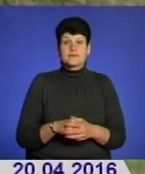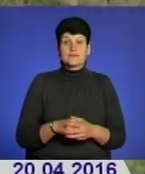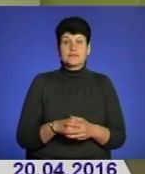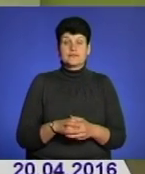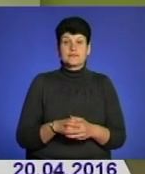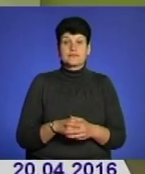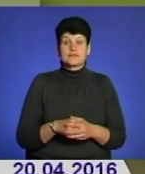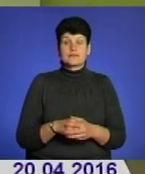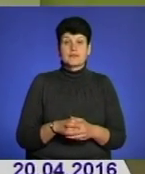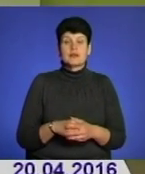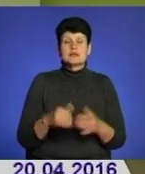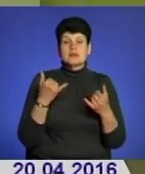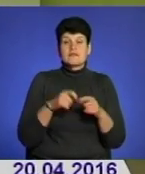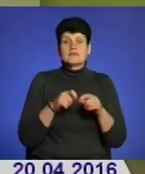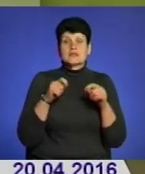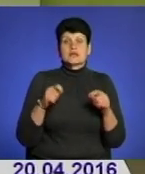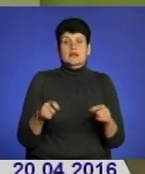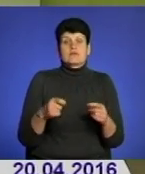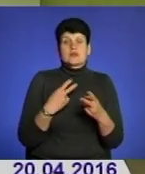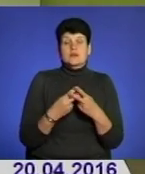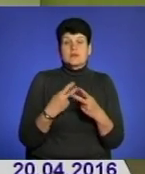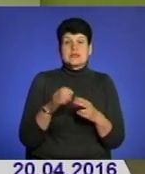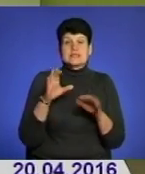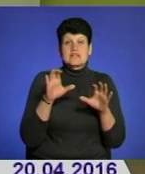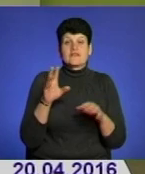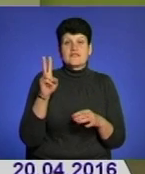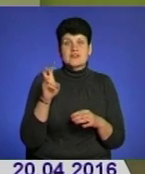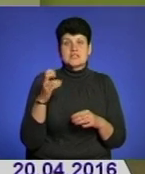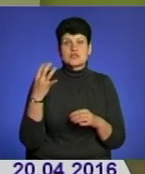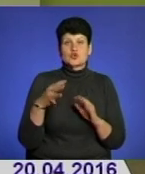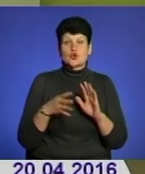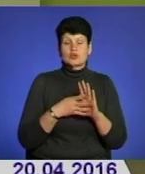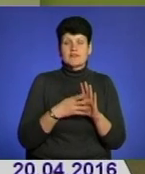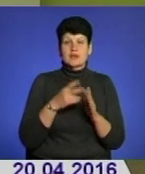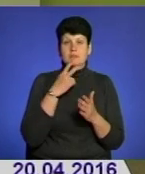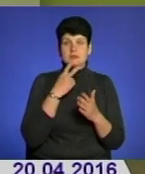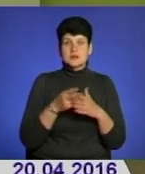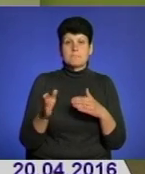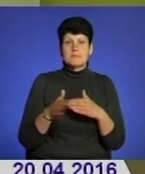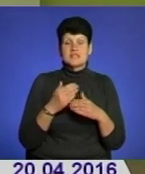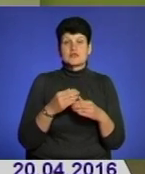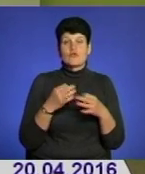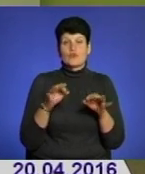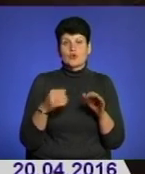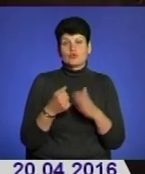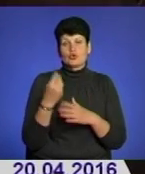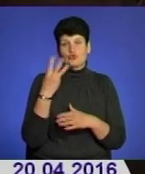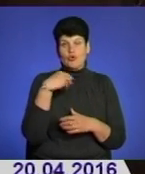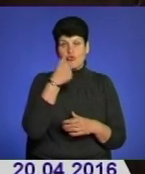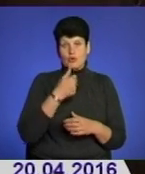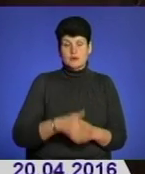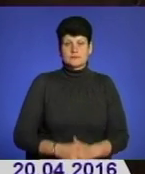риби. На даний час відкрито кримінальне провадження за статтею 249 частиною 2, яка передбачає позбавлення волі до 3 років.